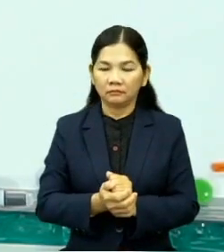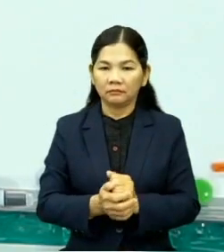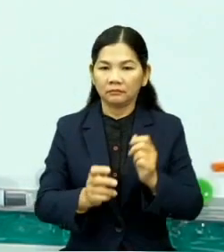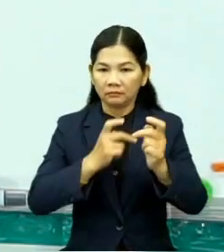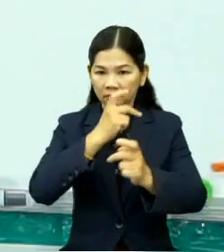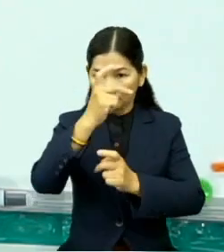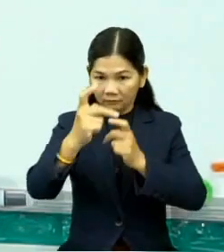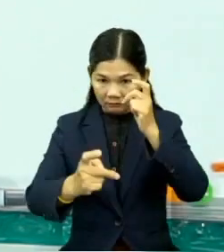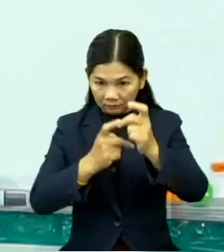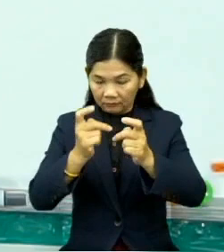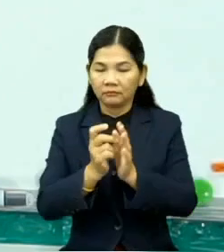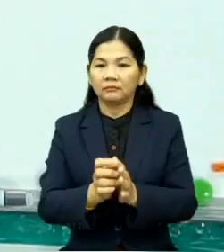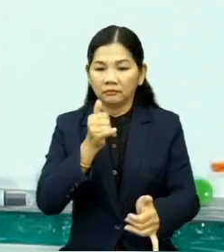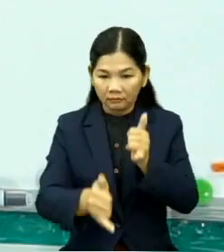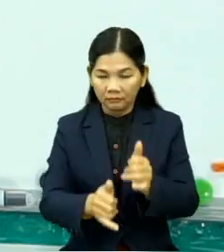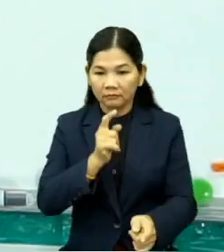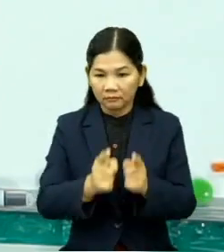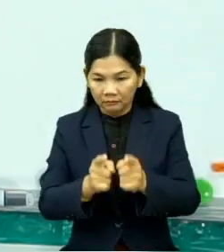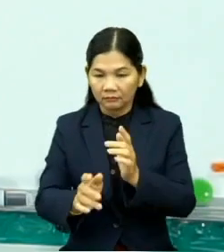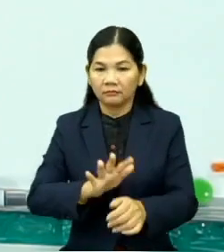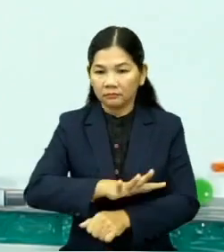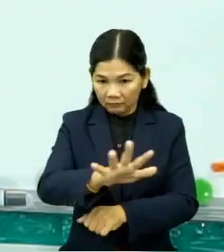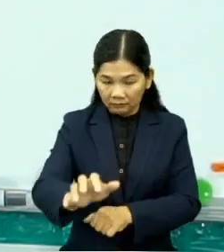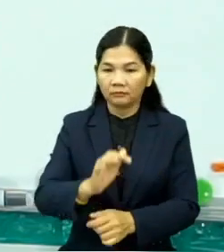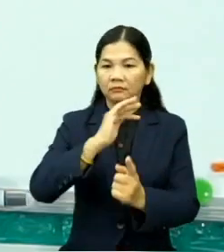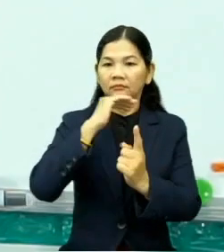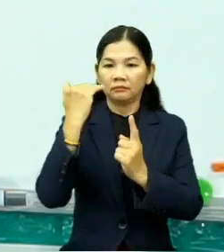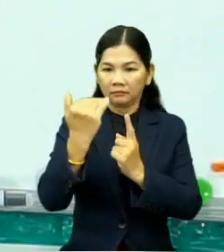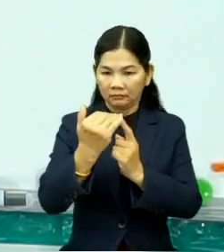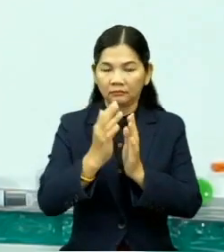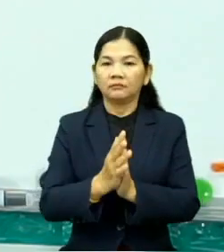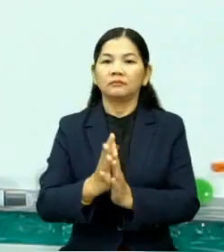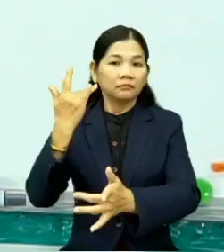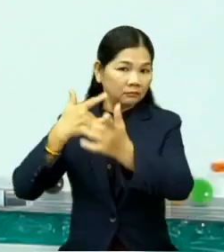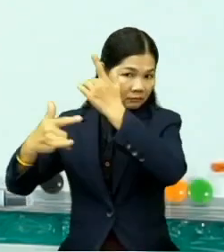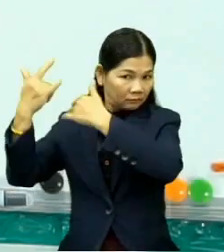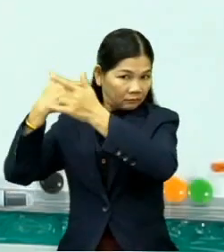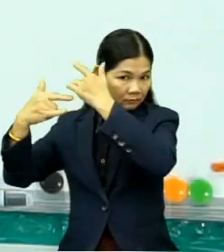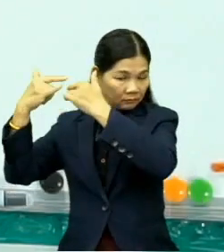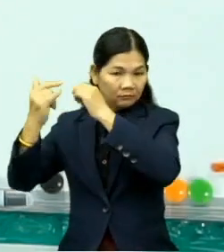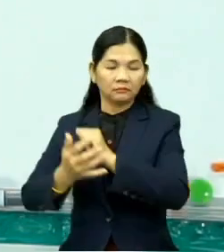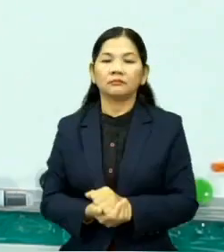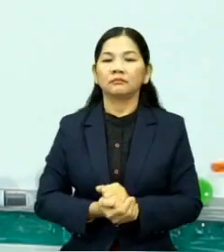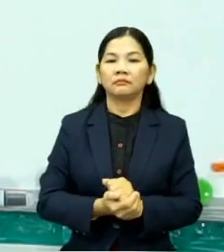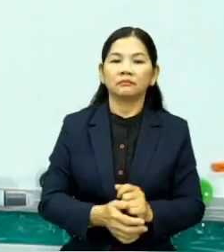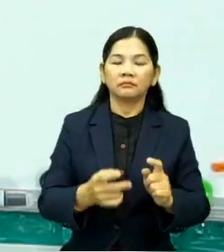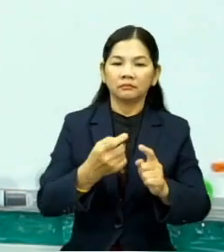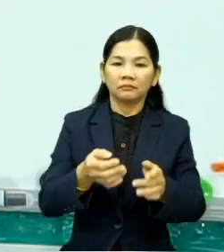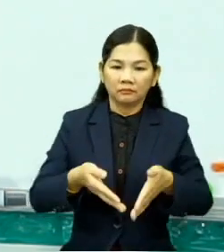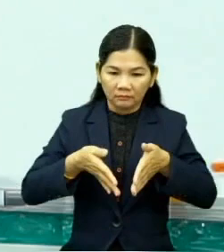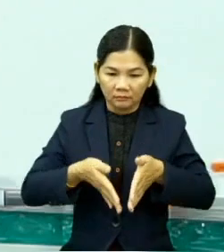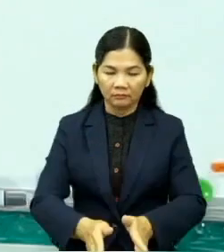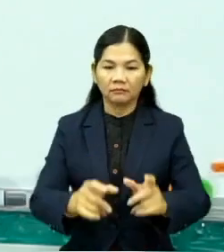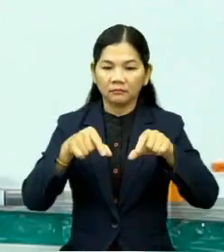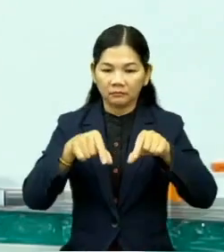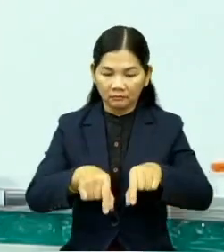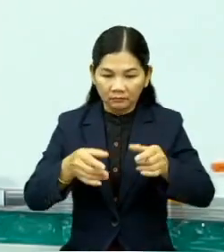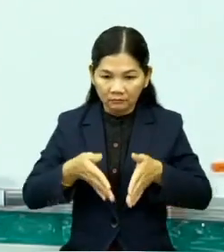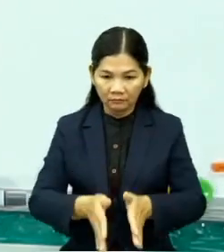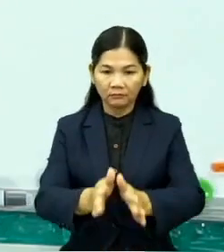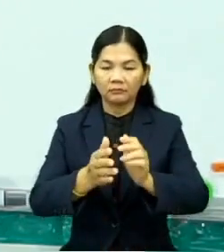ខ្មែរជាសិល្បៈបុរាណដែលកើតមានឡើ